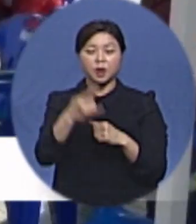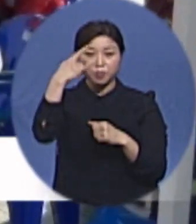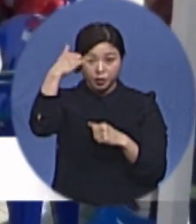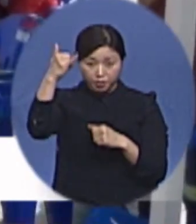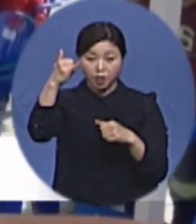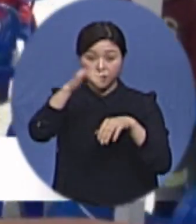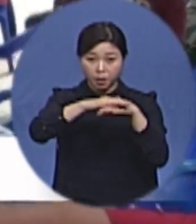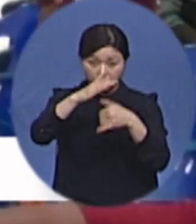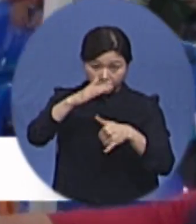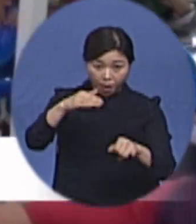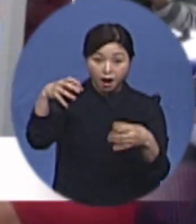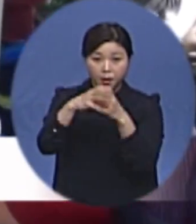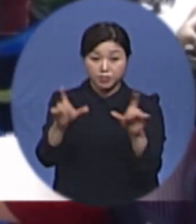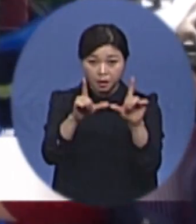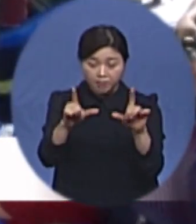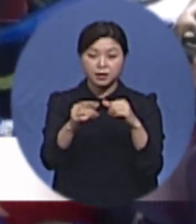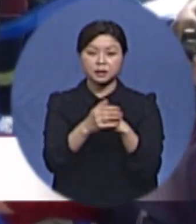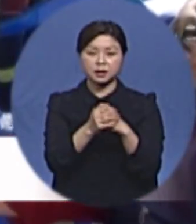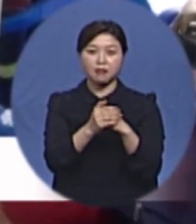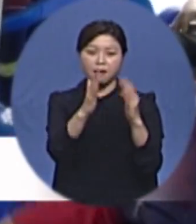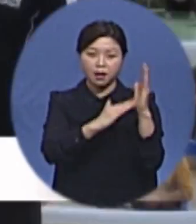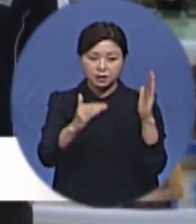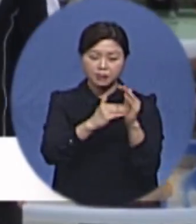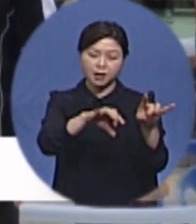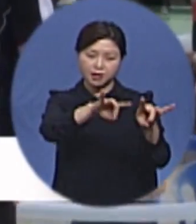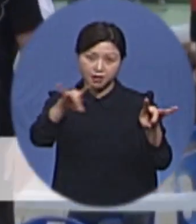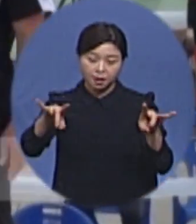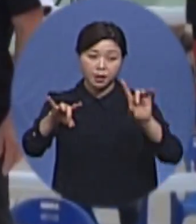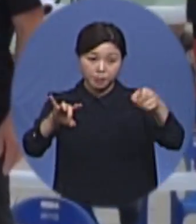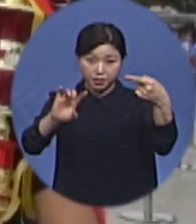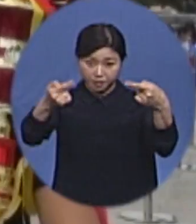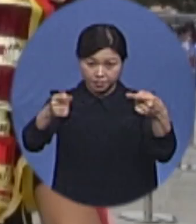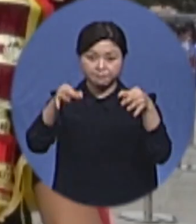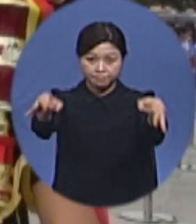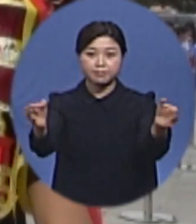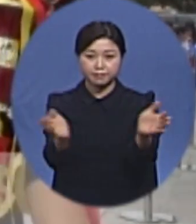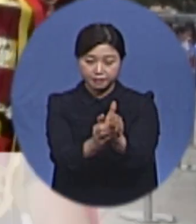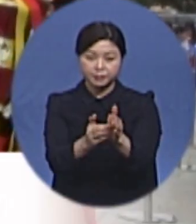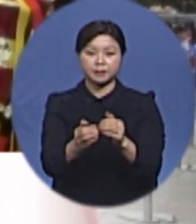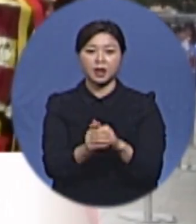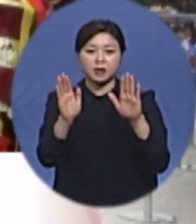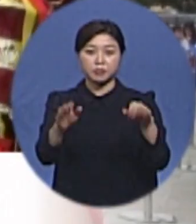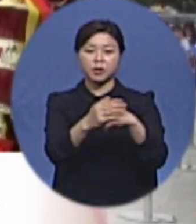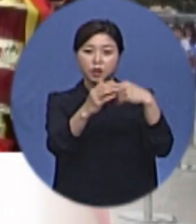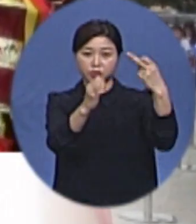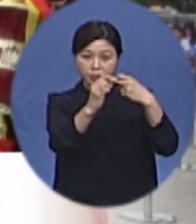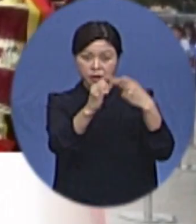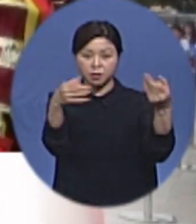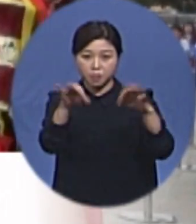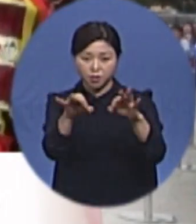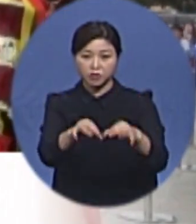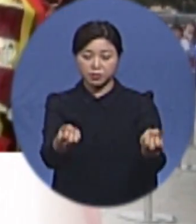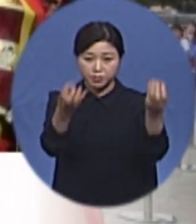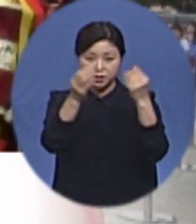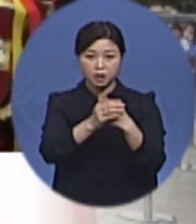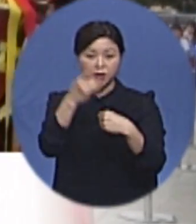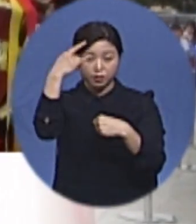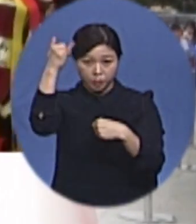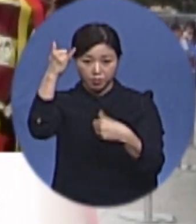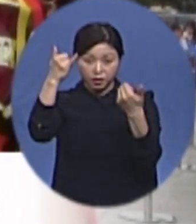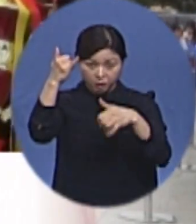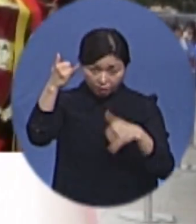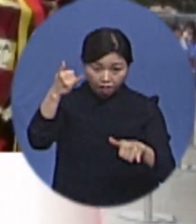조선가정성금은 협회 일동 명의로 100만 원씩 두 가정에 전달됐습니다. 올해 12번째 모금행사 조선가정돕기를